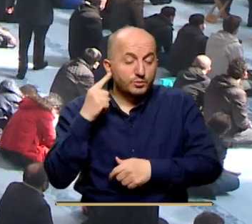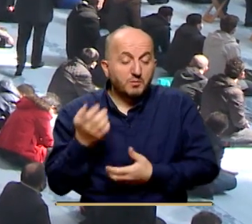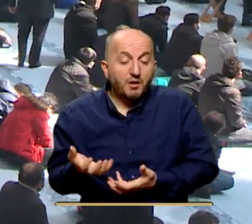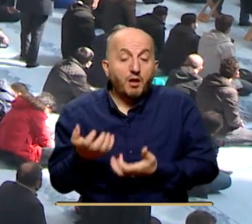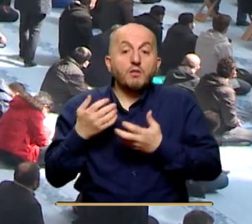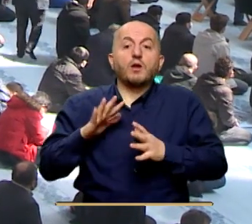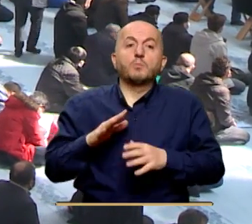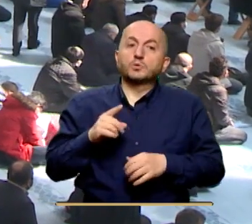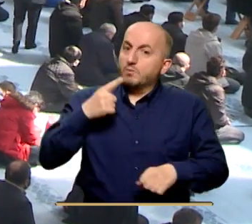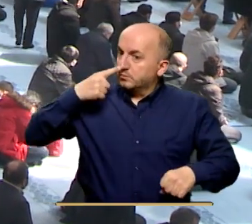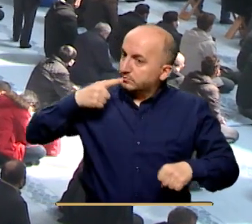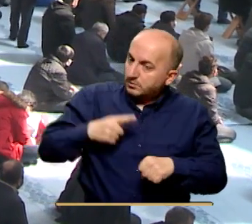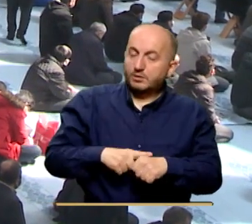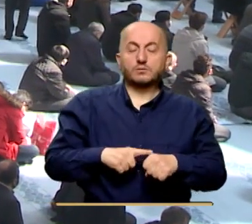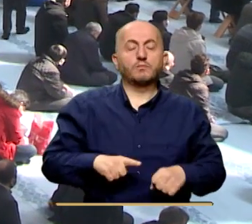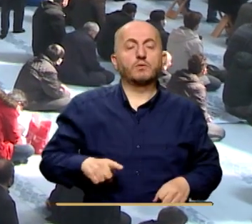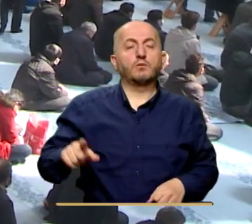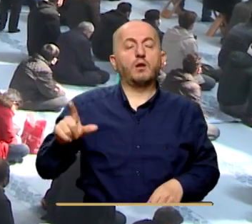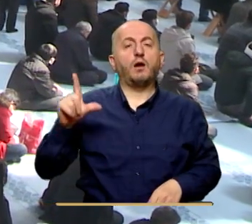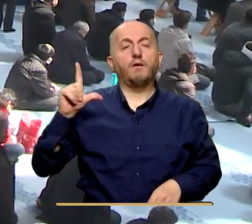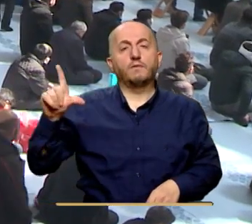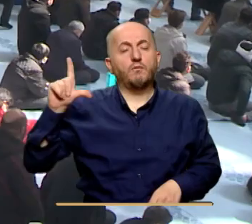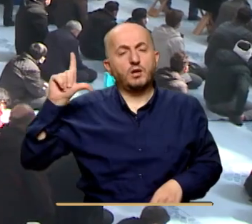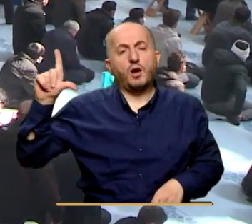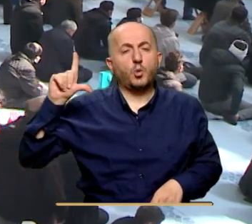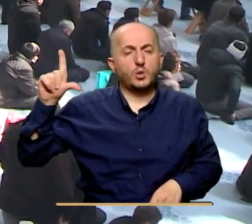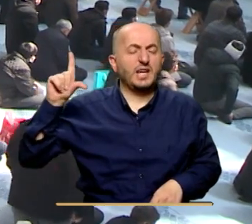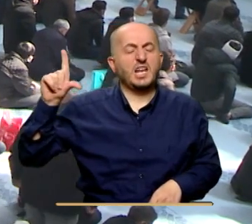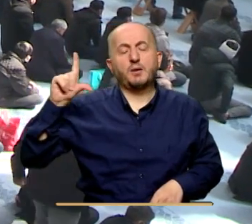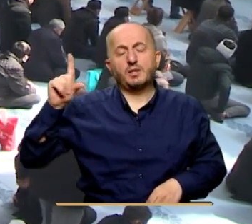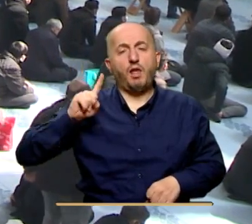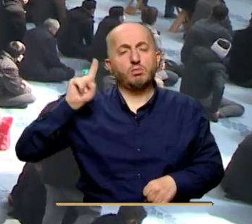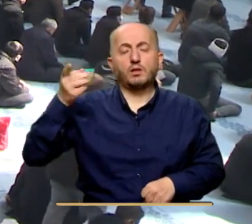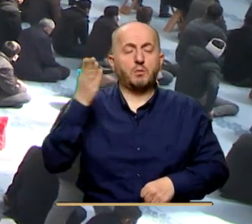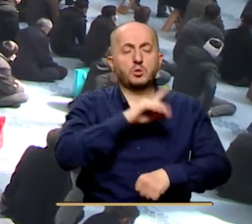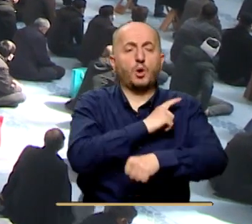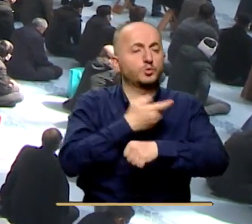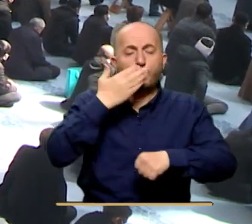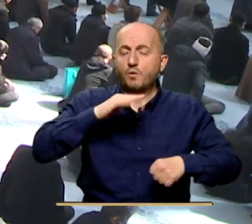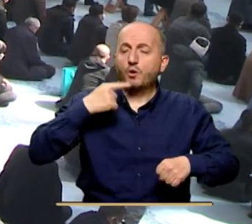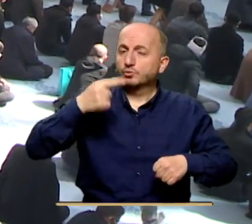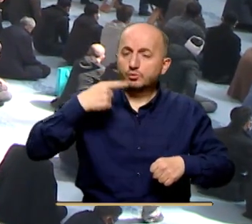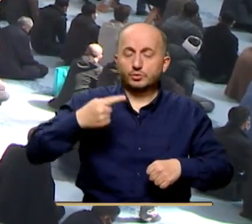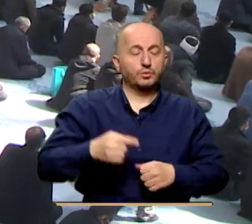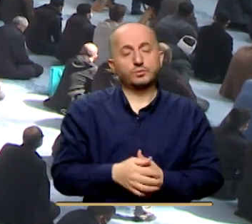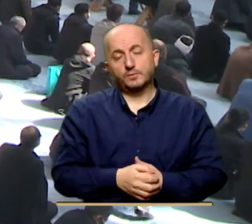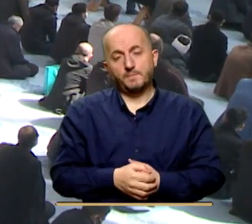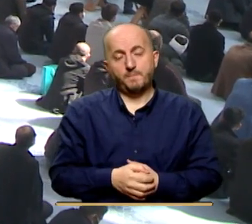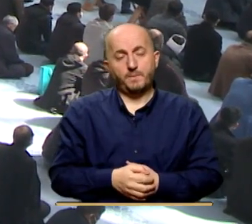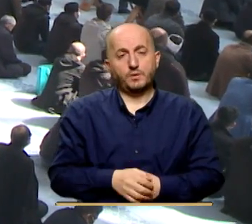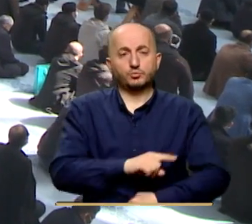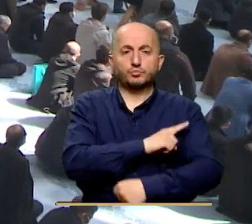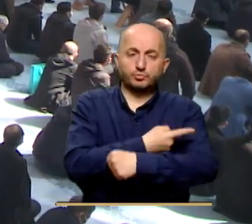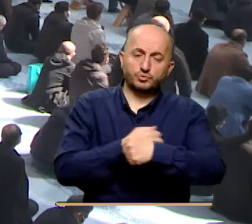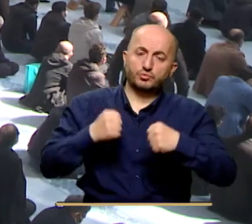o öyle inanmıştı ki, la havle ve la kuvvete illa billahil aliyyil azim diyordu. Güç